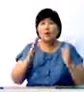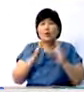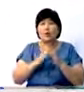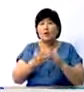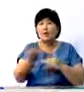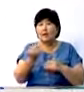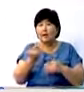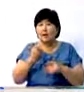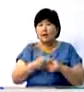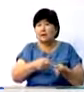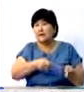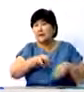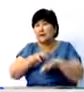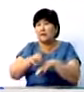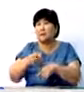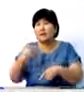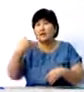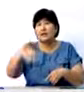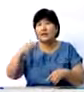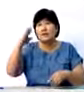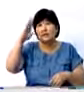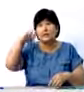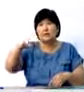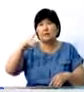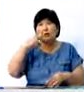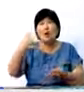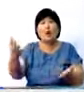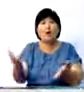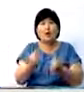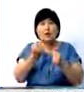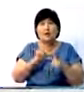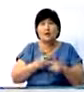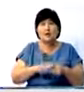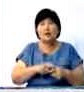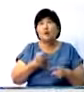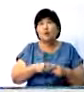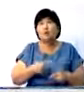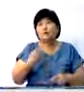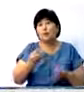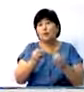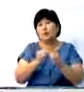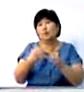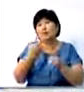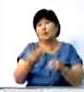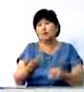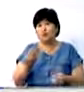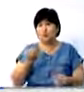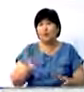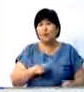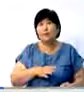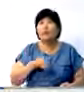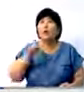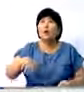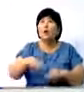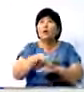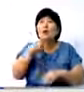кіргізіп алып сүйрелеп әкетіп баратқан жерінен бір кішкентай бала құтқарып қалған. Осыдан бір 15 күн бұрын.